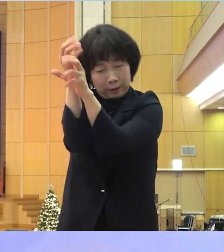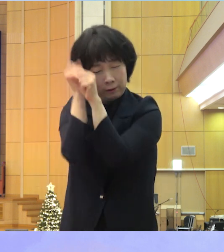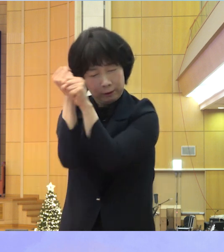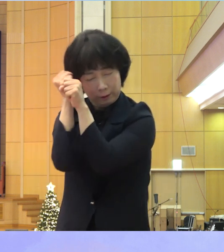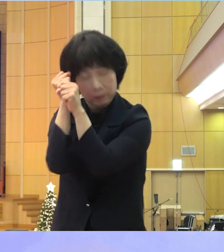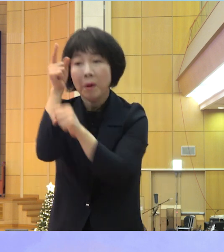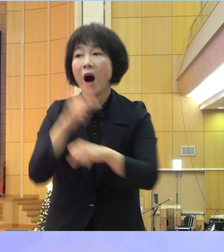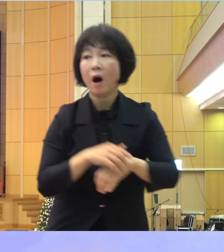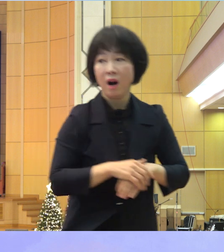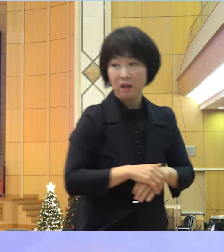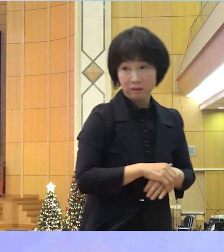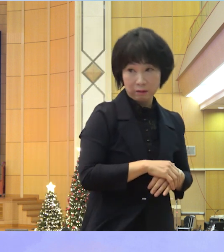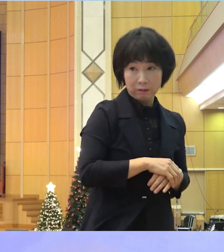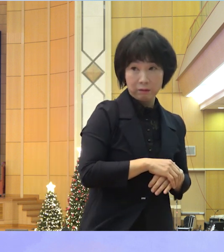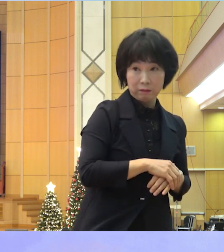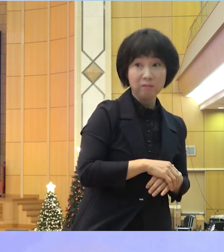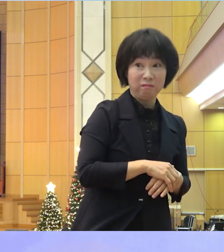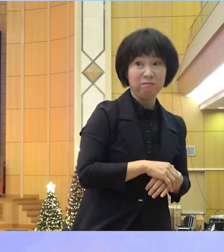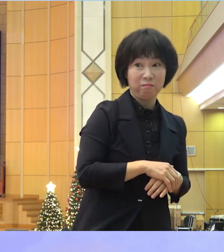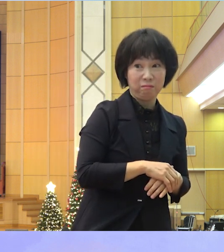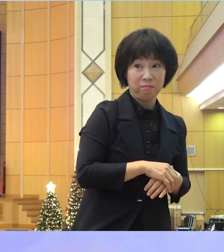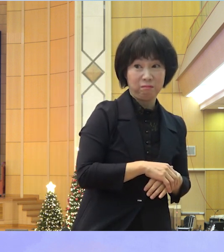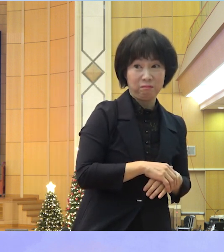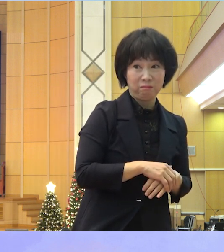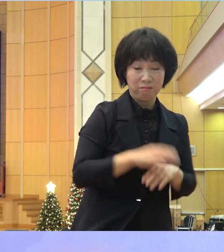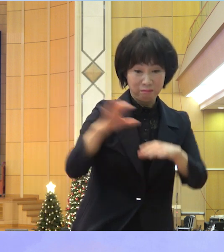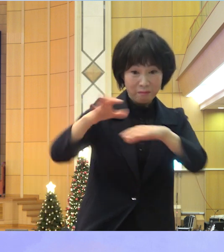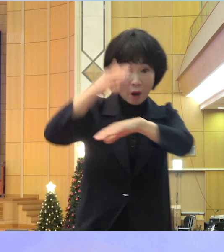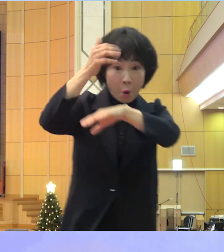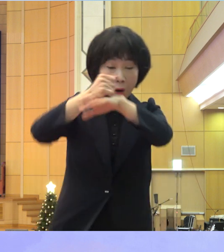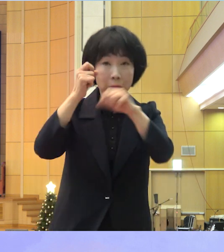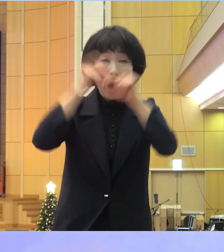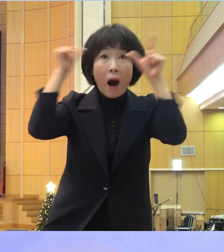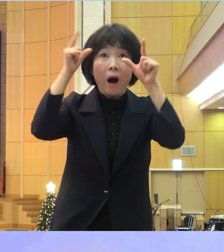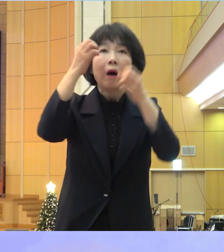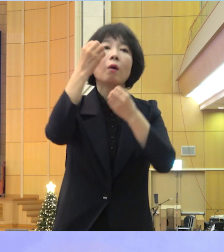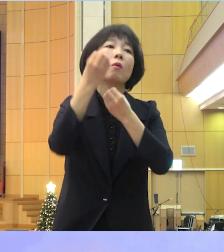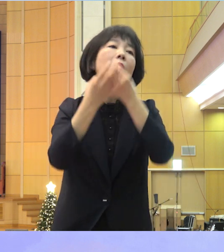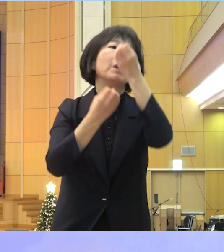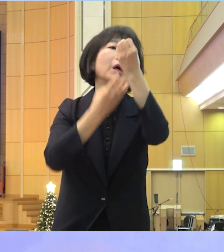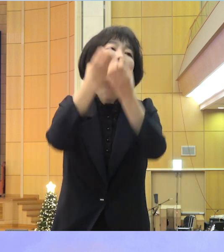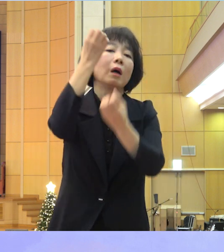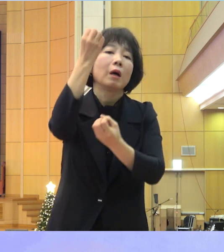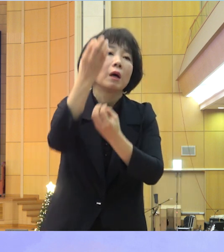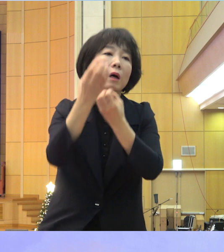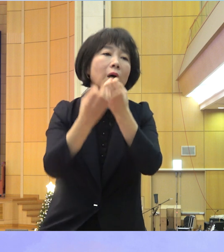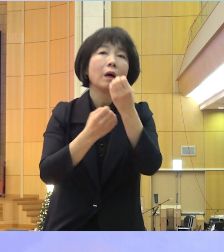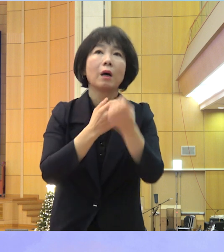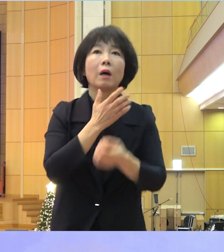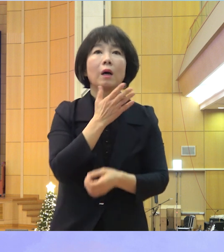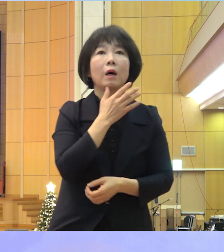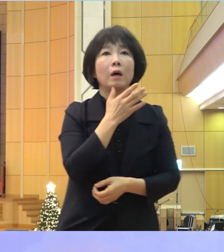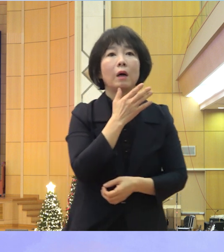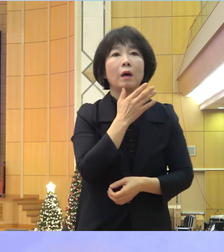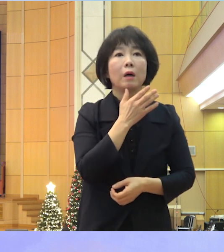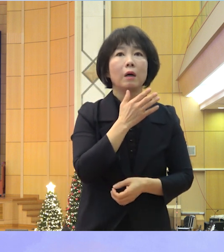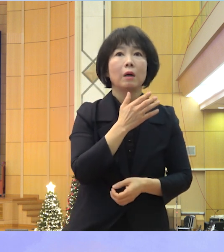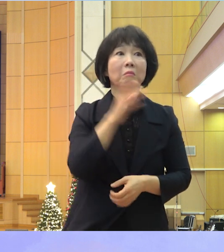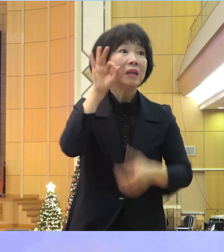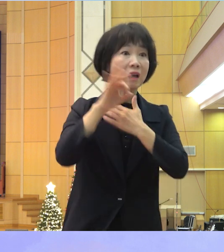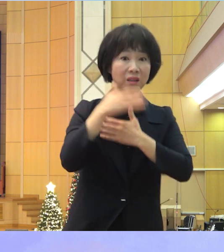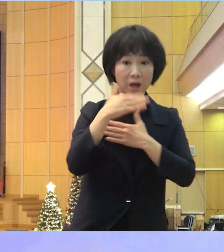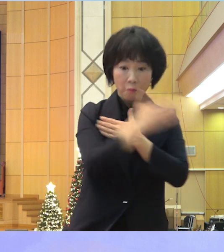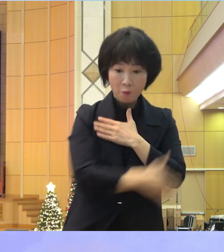거예요. 그래서 히스기야 왕이 깨닫고 고백한 내용이 뭐냐? 내가 이게 죽을 병이